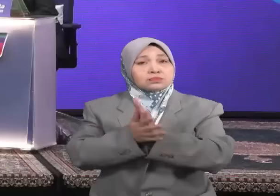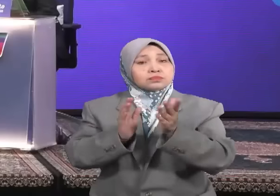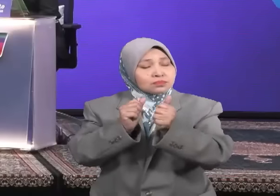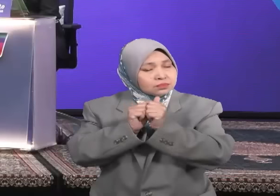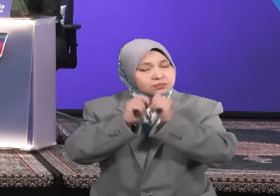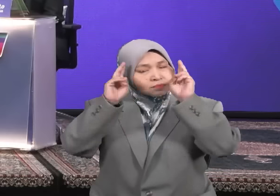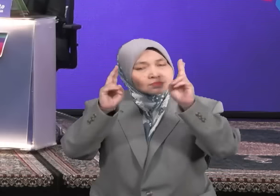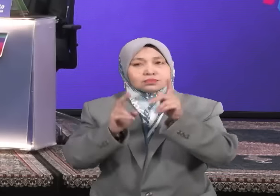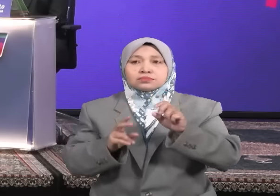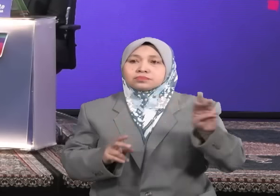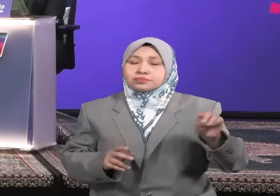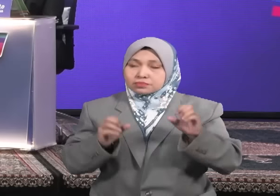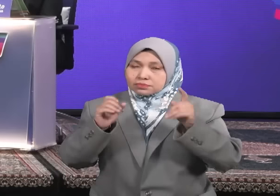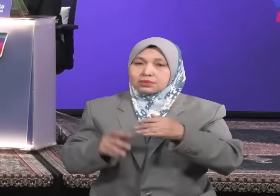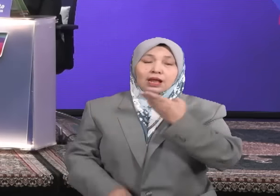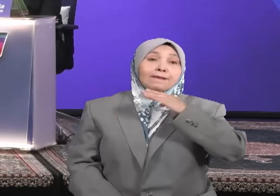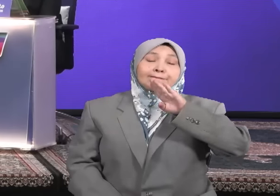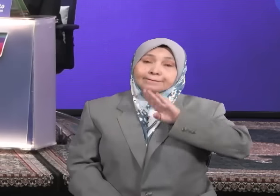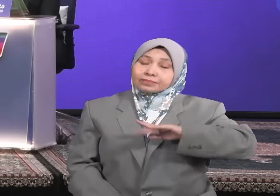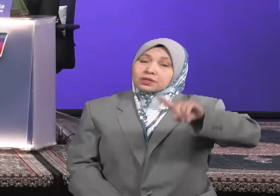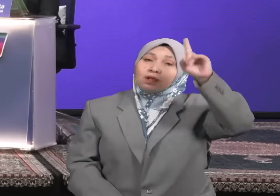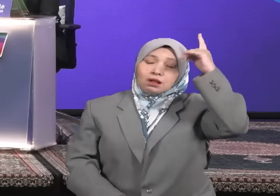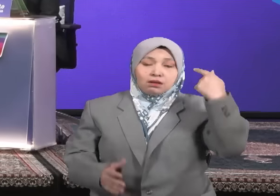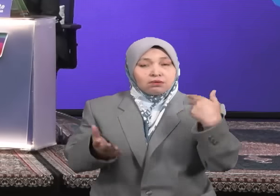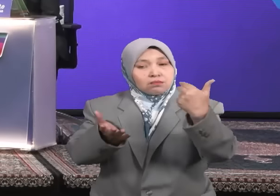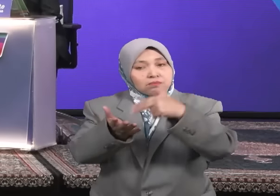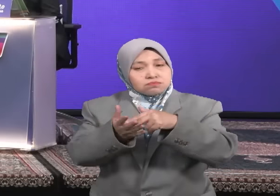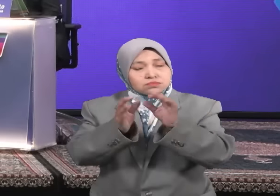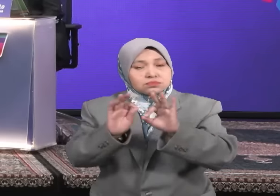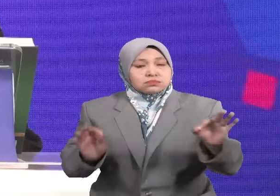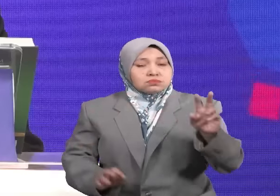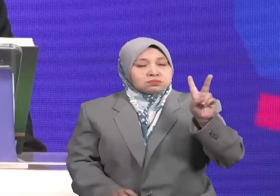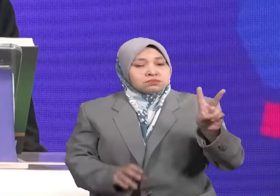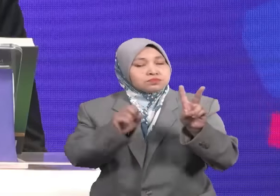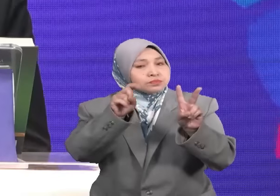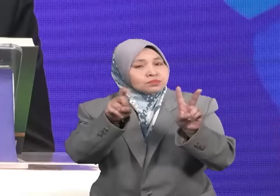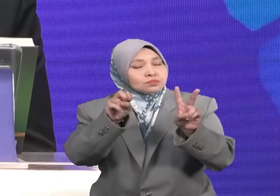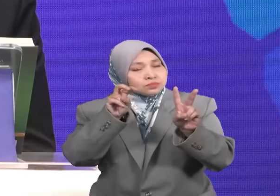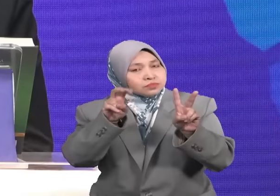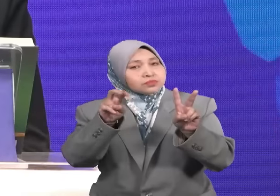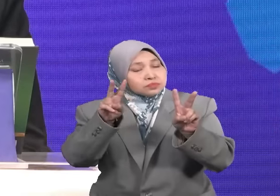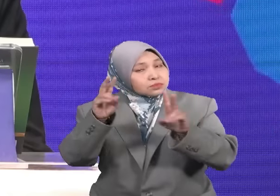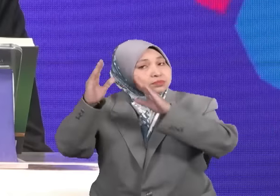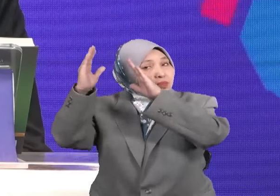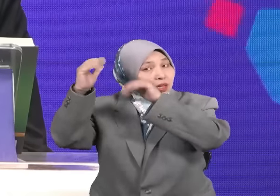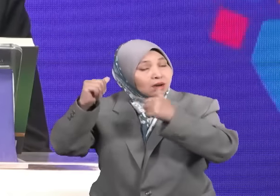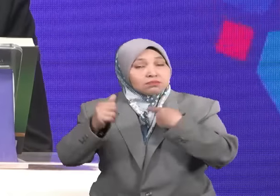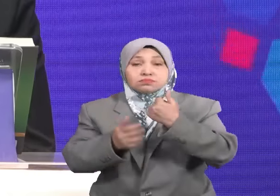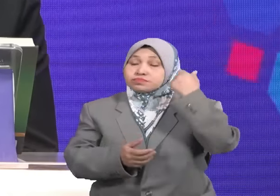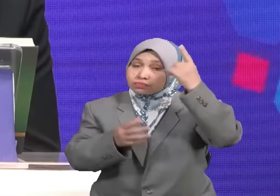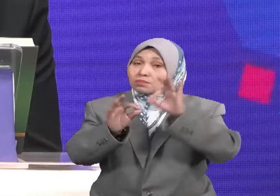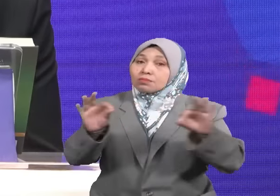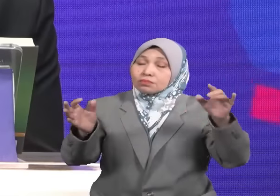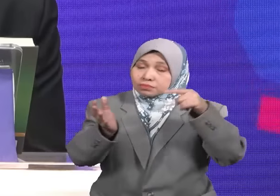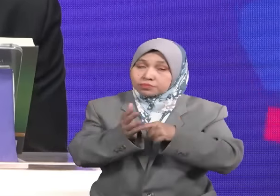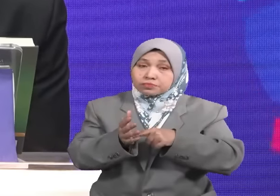Tir. Baik, alhamdulillah Ustaz Fas, kita nak ulang balik ayat 212. Moga-moga dapat kita memahami ayat ini